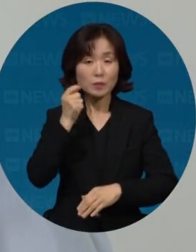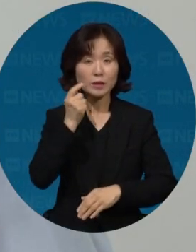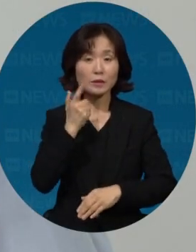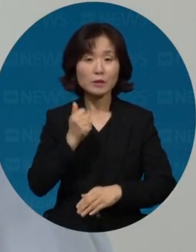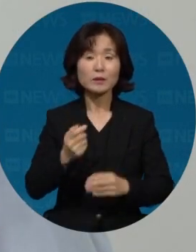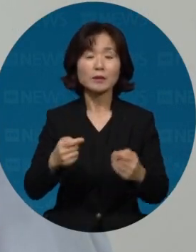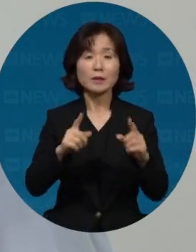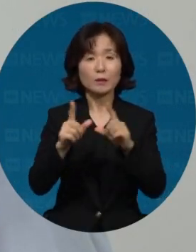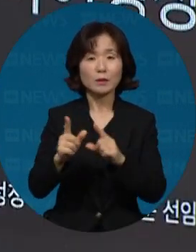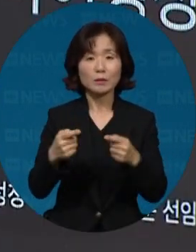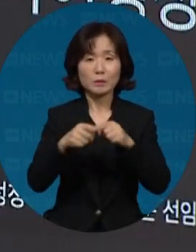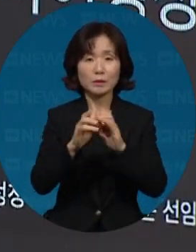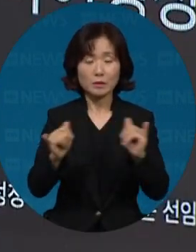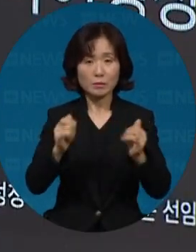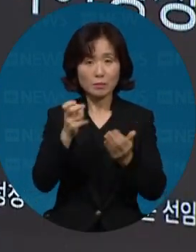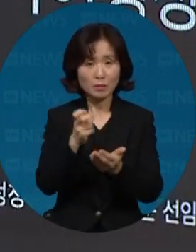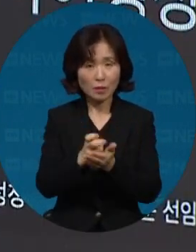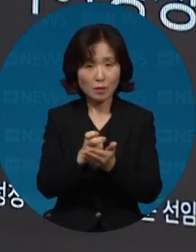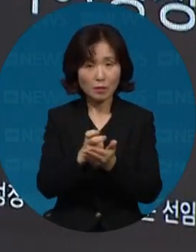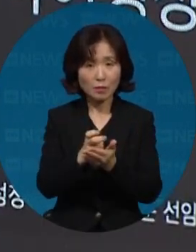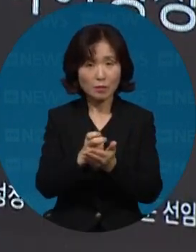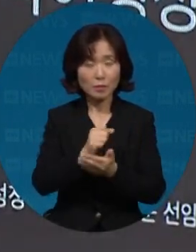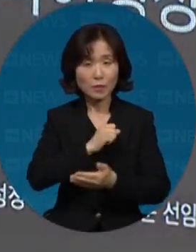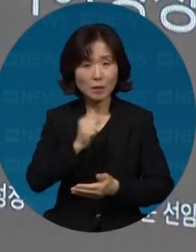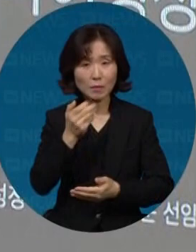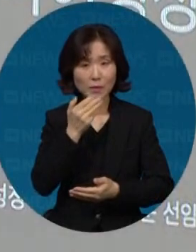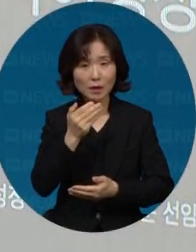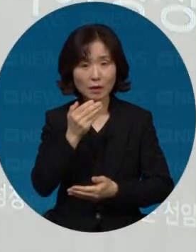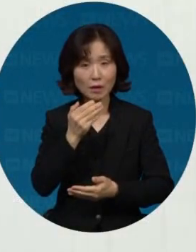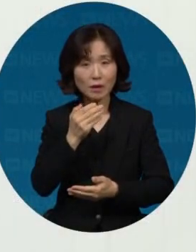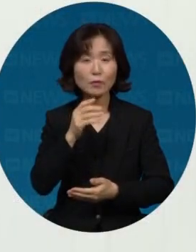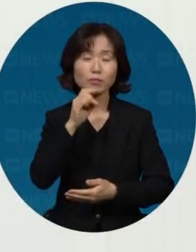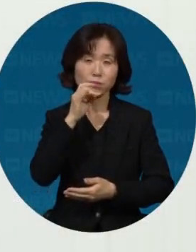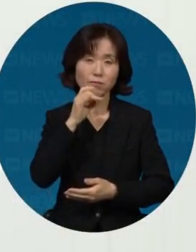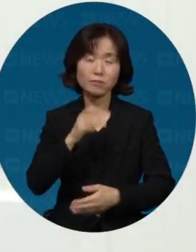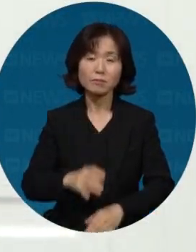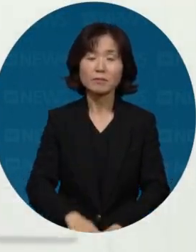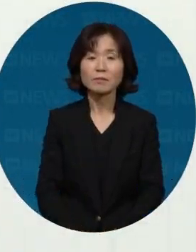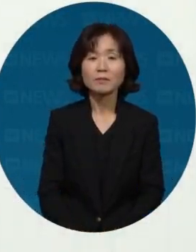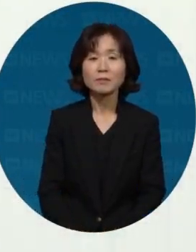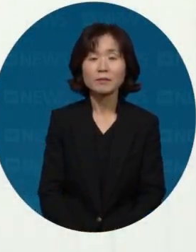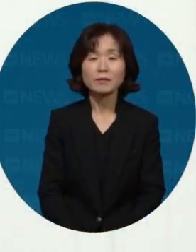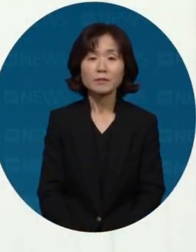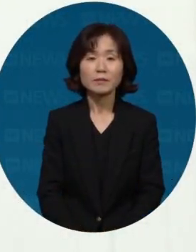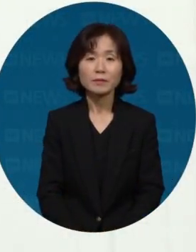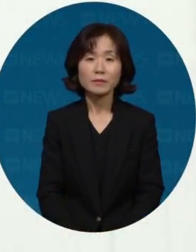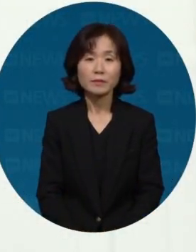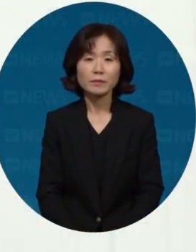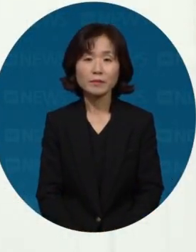생활동반자법 입법 움직임이 이번엔 결실을 거둘 수 있을지 주목됩니다. EBS 뉴스 송성환입니다.